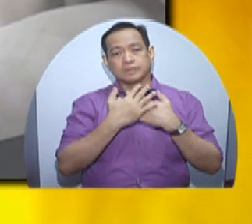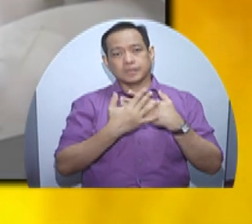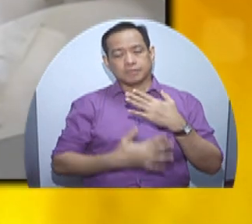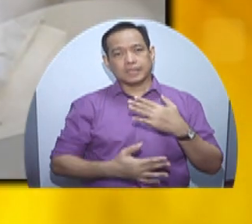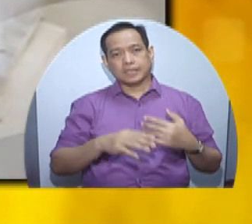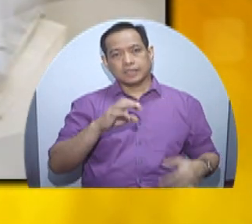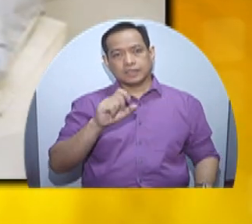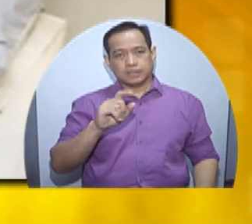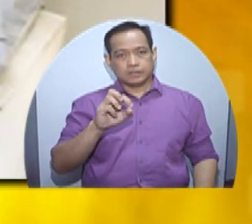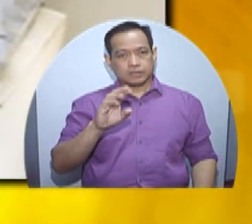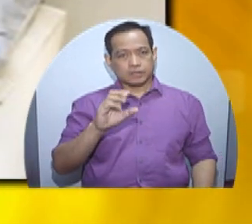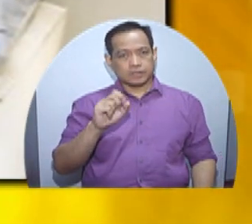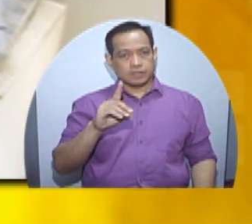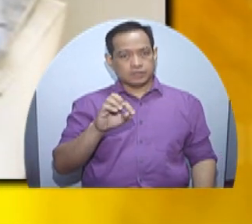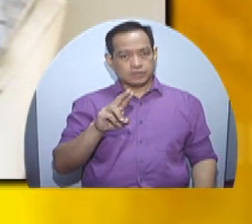sa dugo,